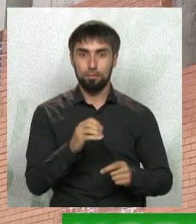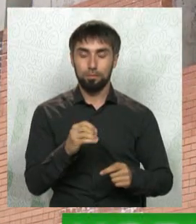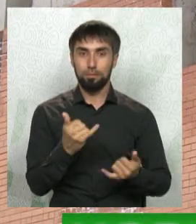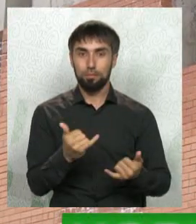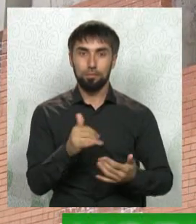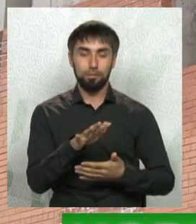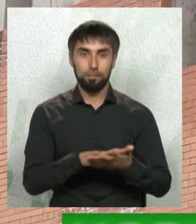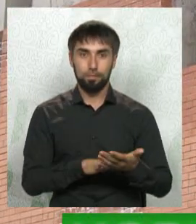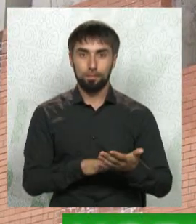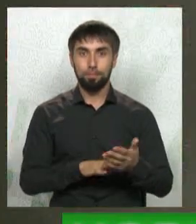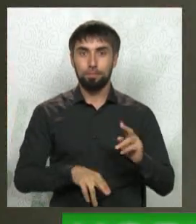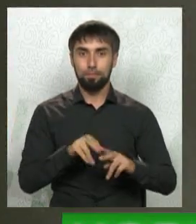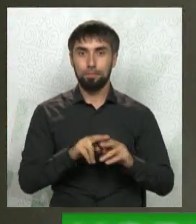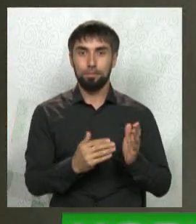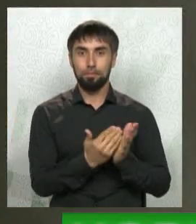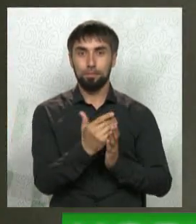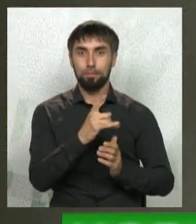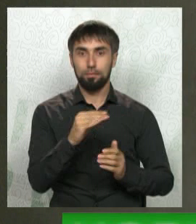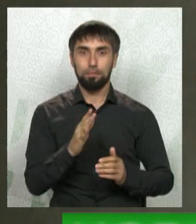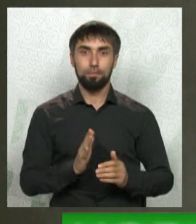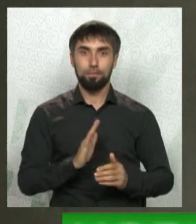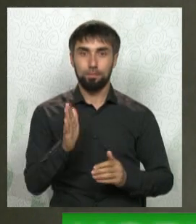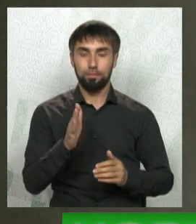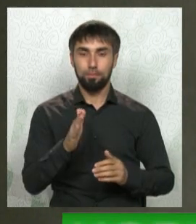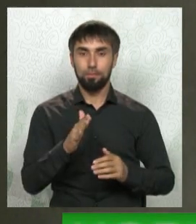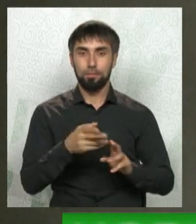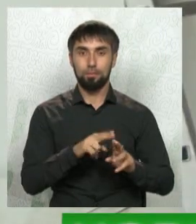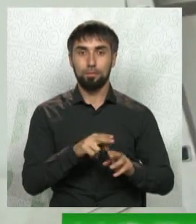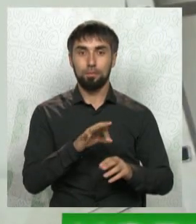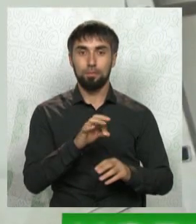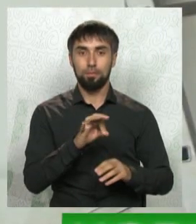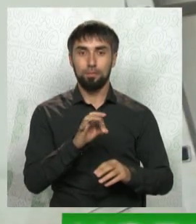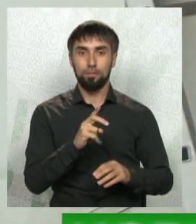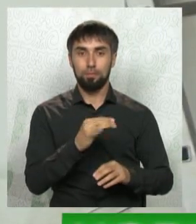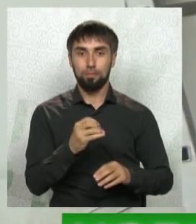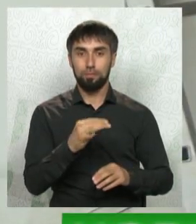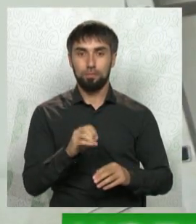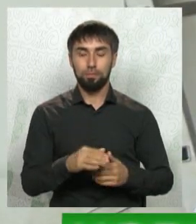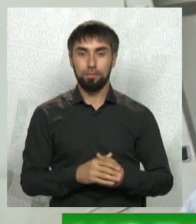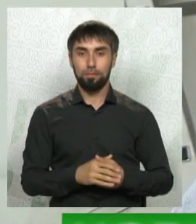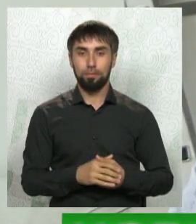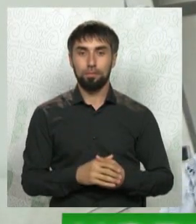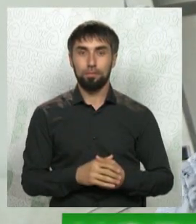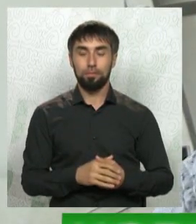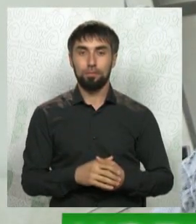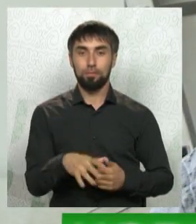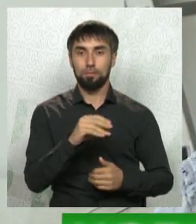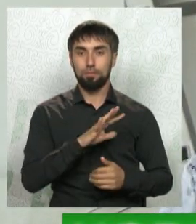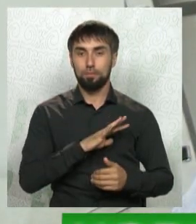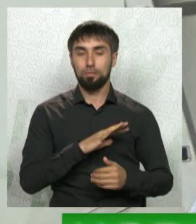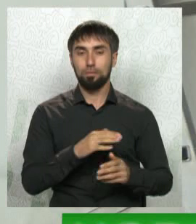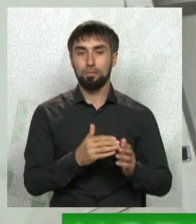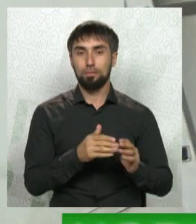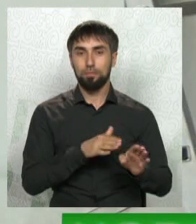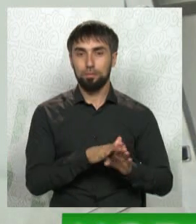Сейчас продолжается возведение верхних этажей будущего общежития. На данном этапе мы выполнили около 50% всей работы.